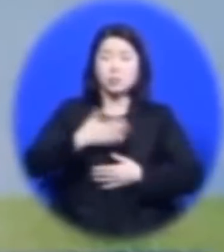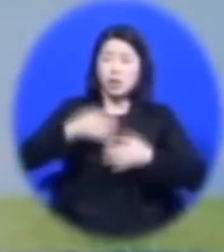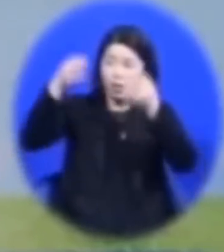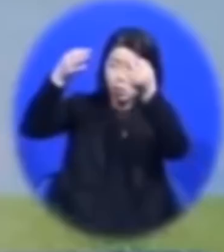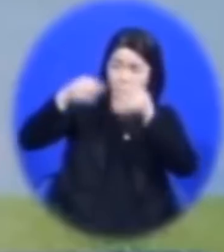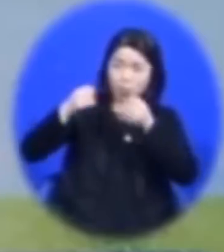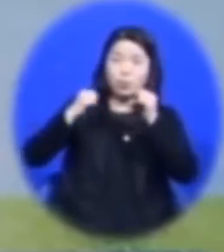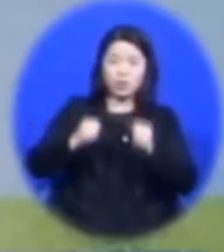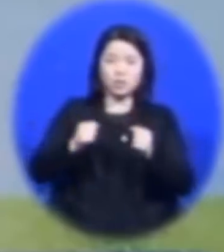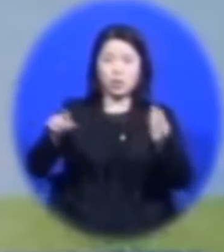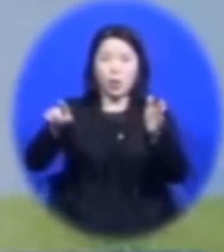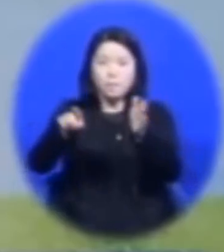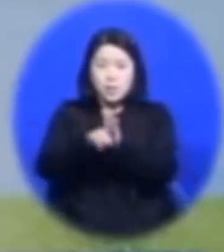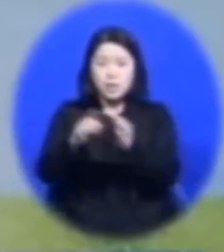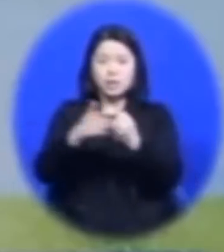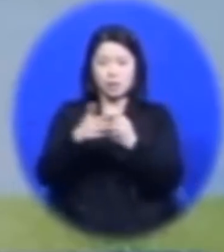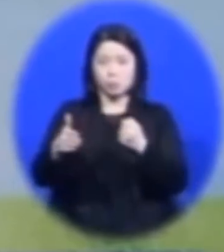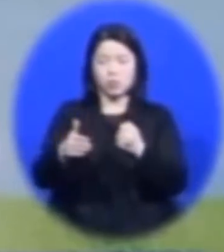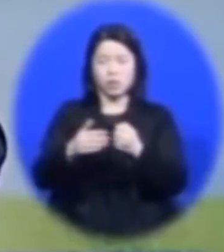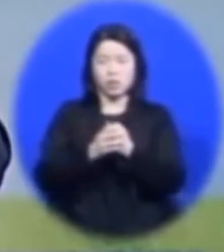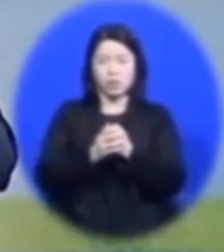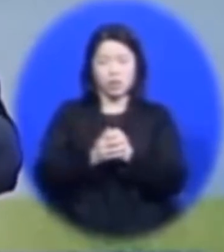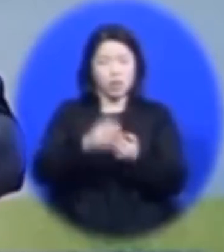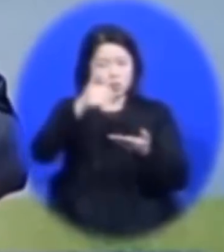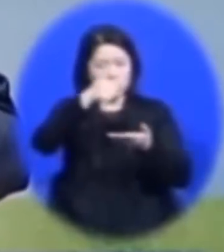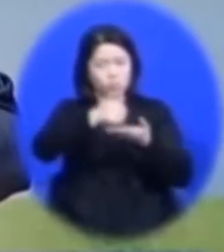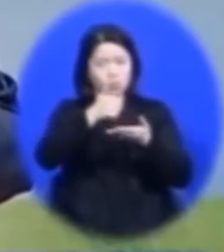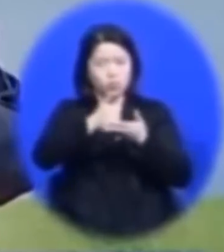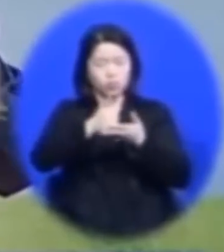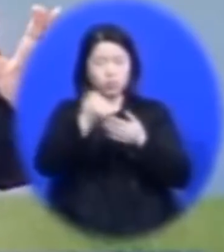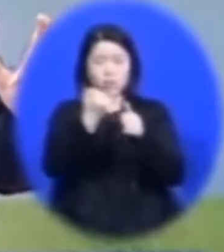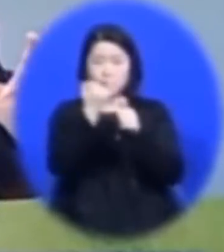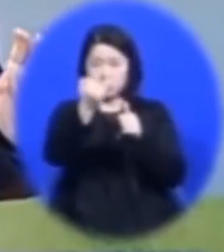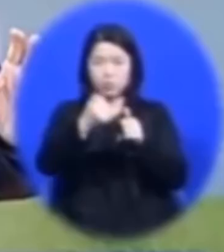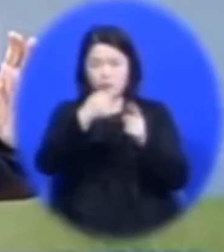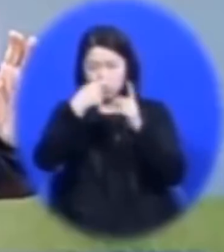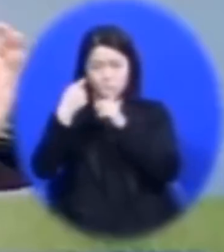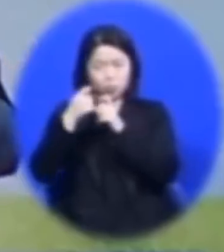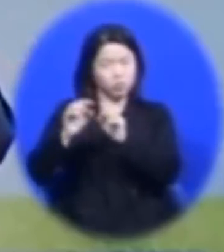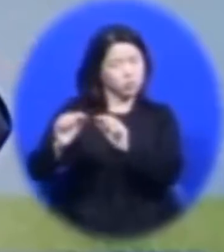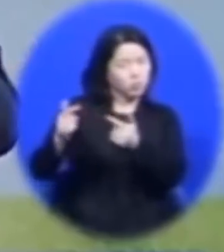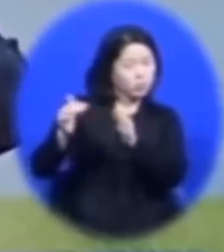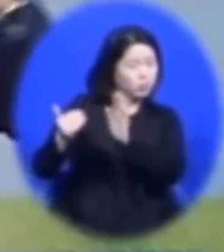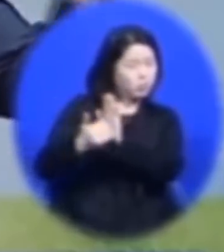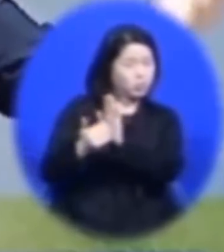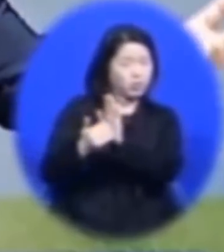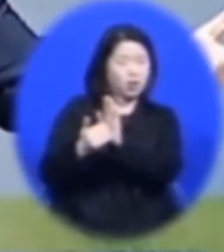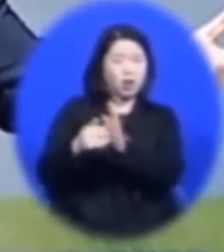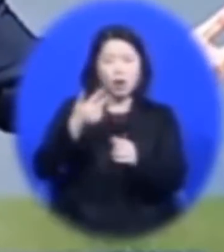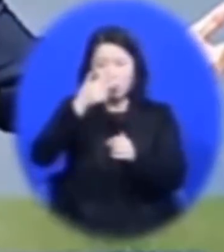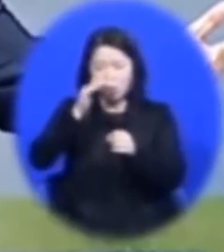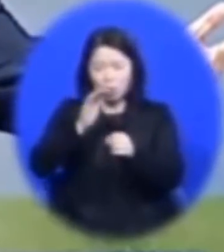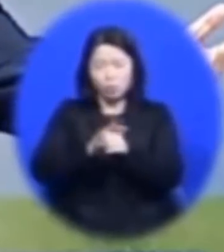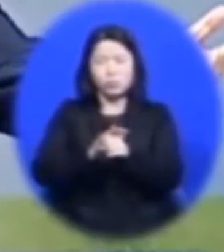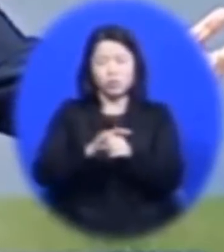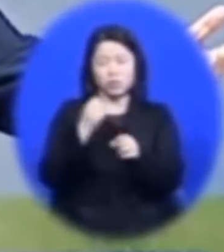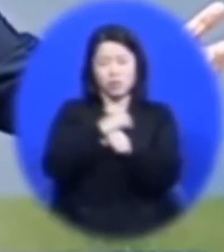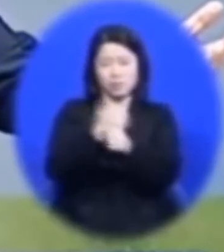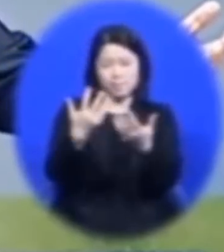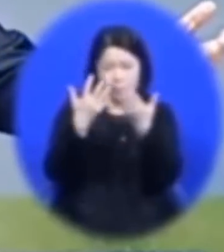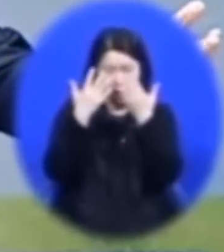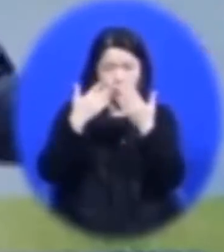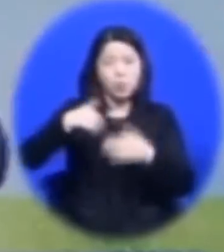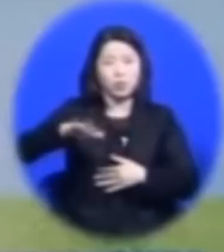계시다고 그렇게 믿어 지는걸 주인 여자의 유혹을 거절 합니다 그것땜에 억울하게 감옥에 갑니다